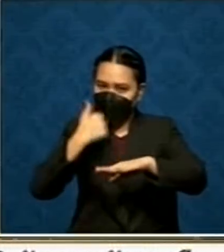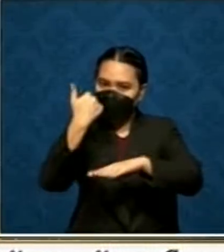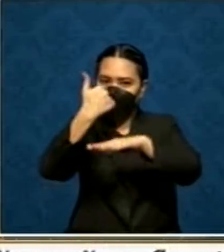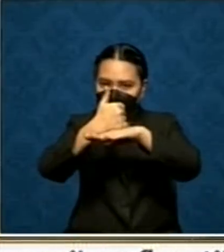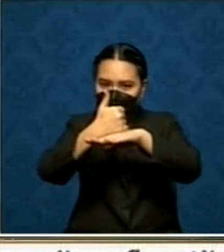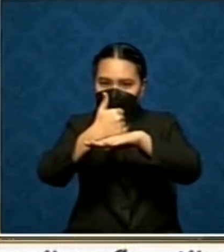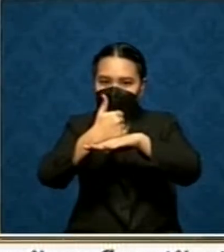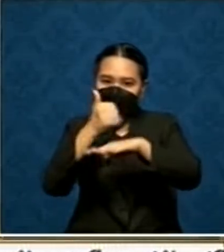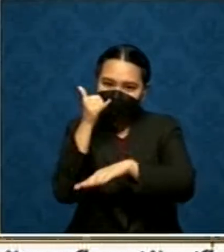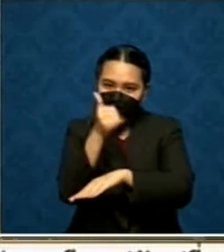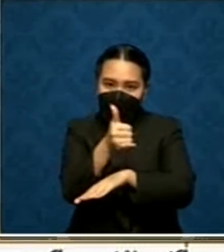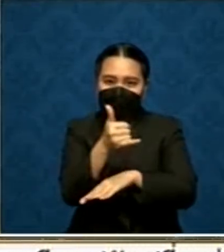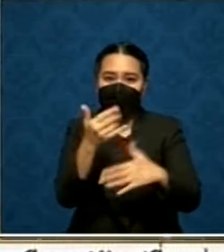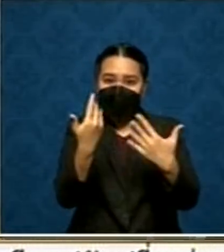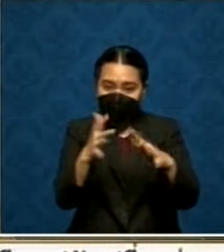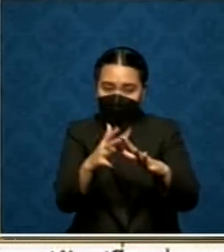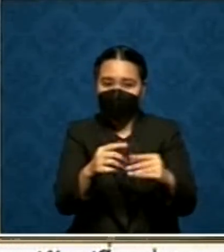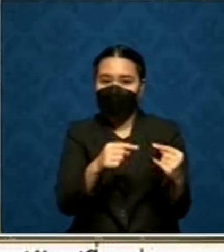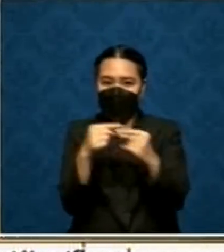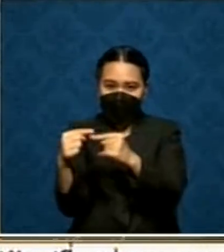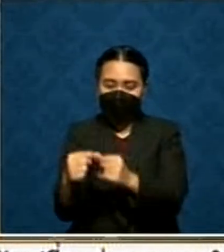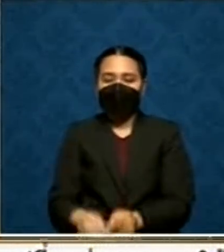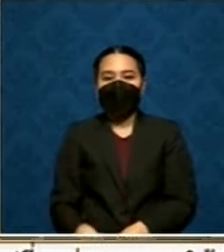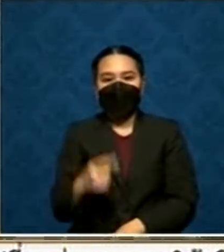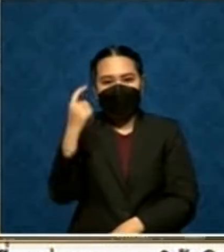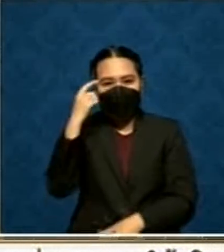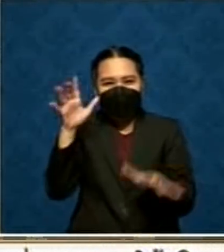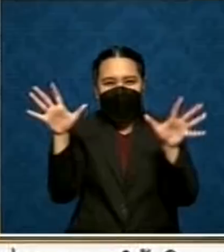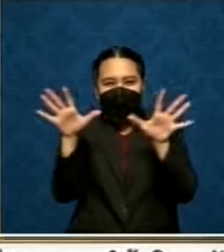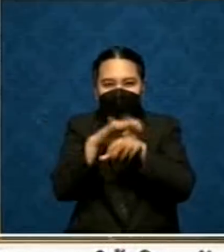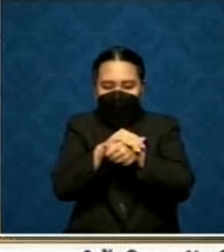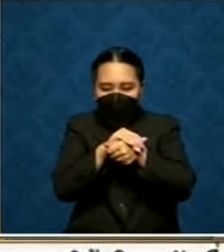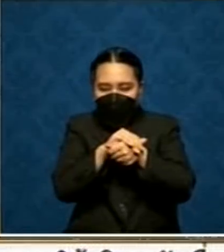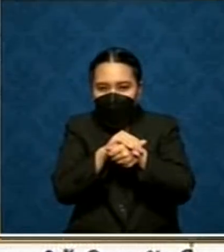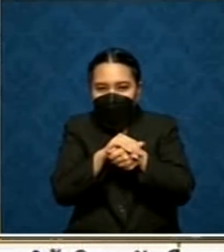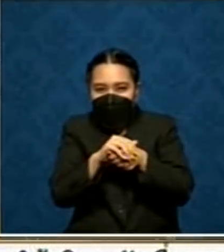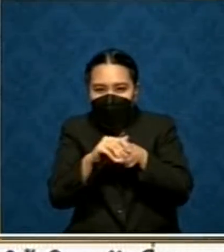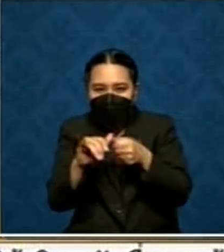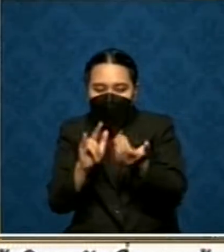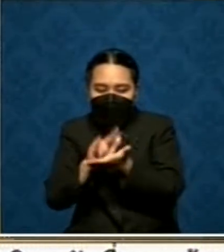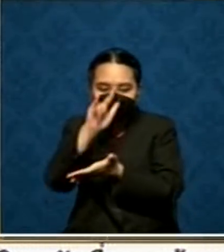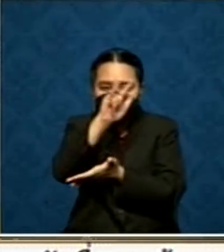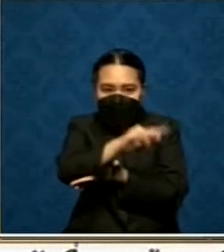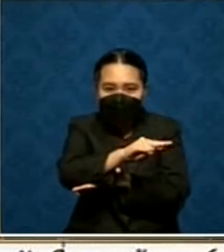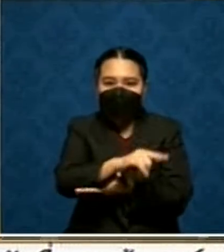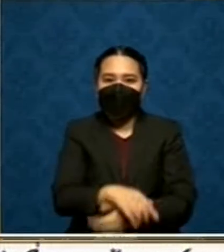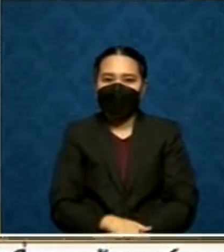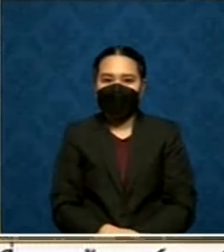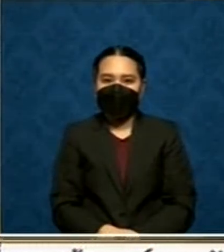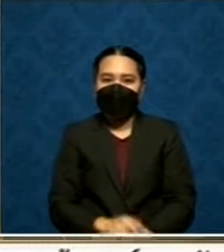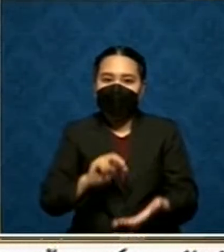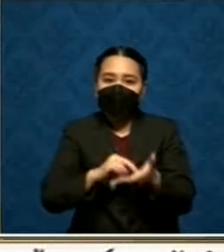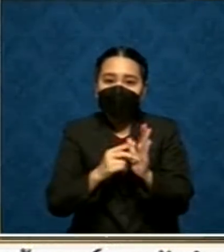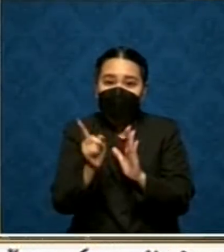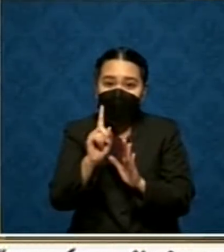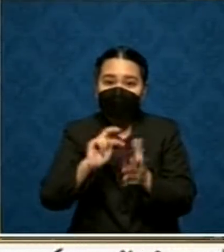ข้อปษฐ์สังเกตและไม่หมสมประการต่มาก็คือไปแบบร รอ ๆทำไมถบอกว รั ๆ รอ ๆก็